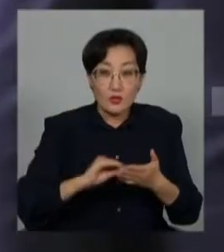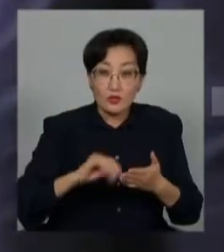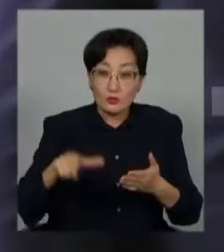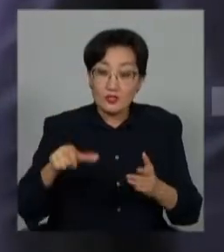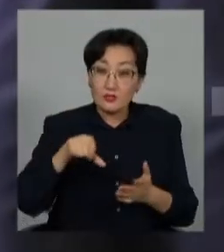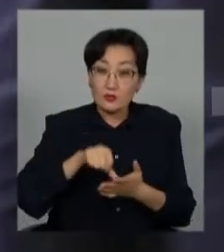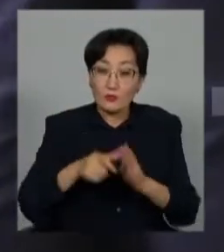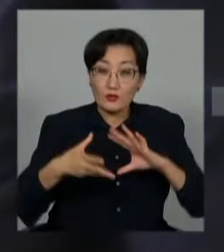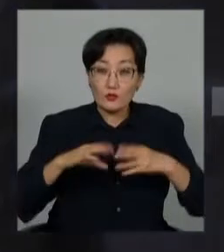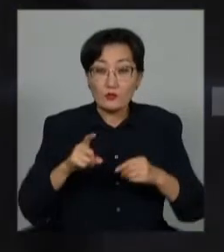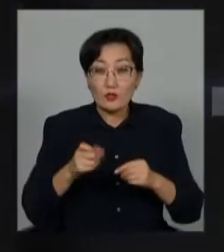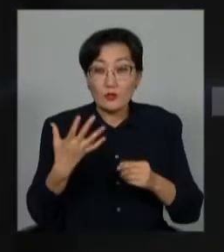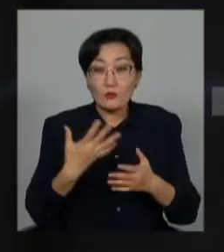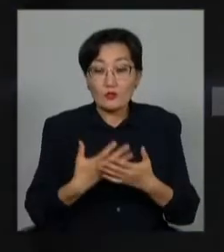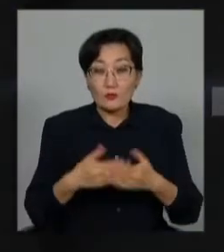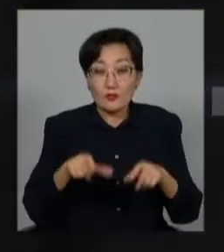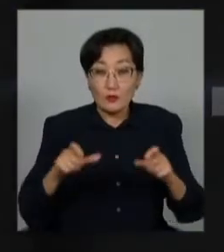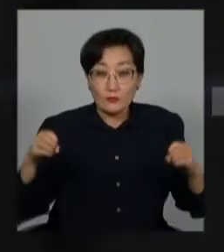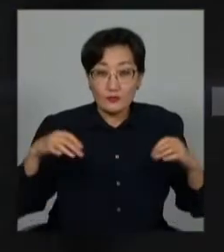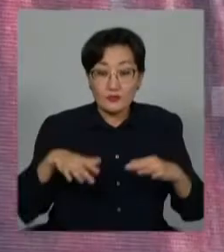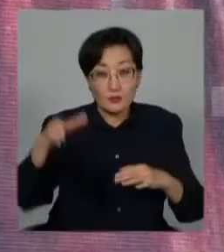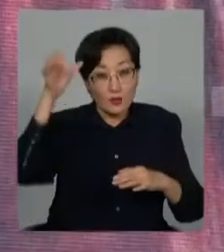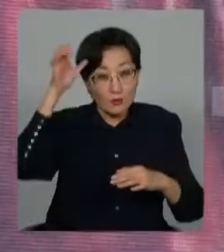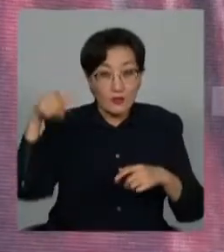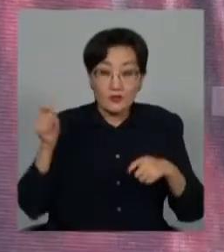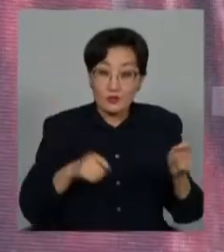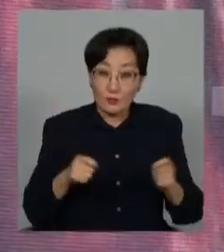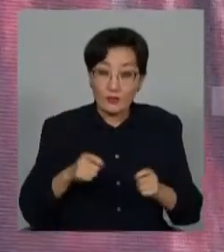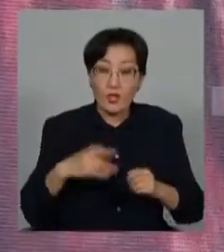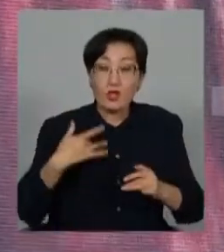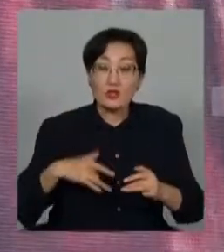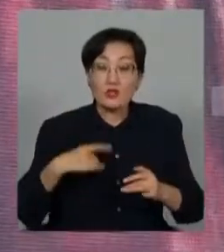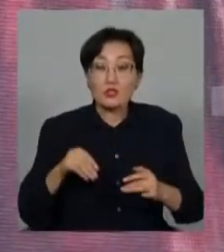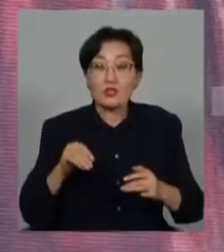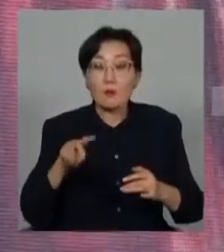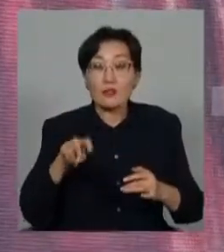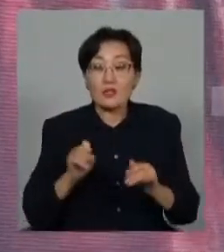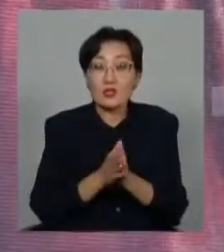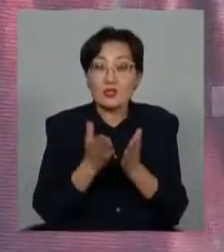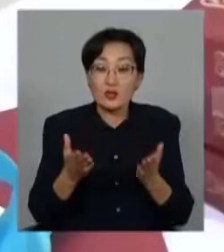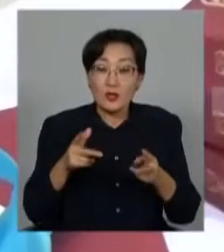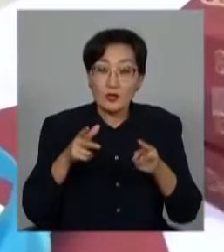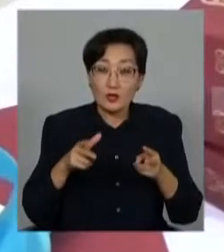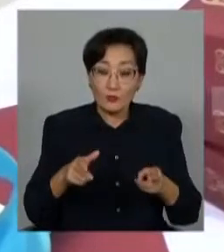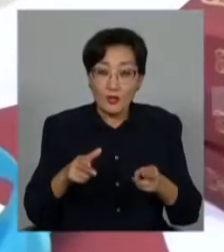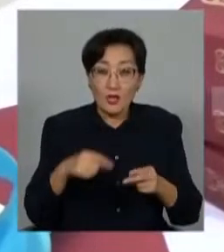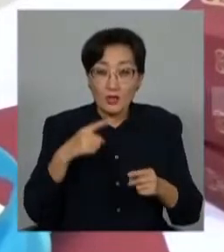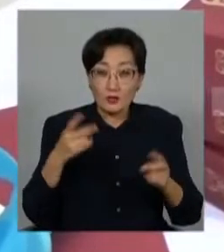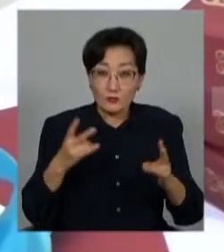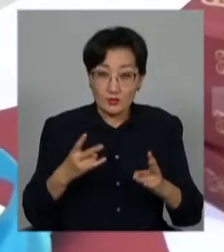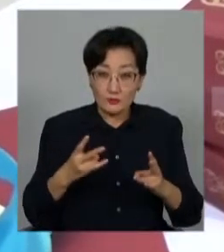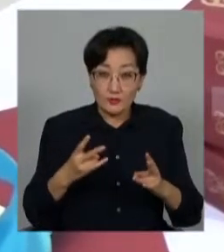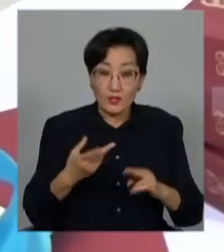қатысты. Жалпы 150-ге жуық адам жиылған ғылыми танымдық ортада Жамбыл жырау атты кітаптың тұсауы кесілгенде айта кеткен